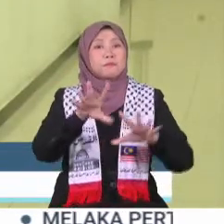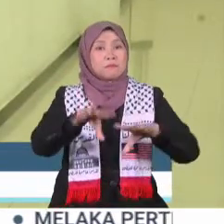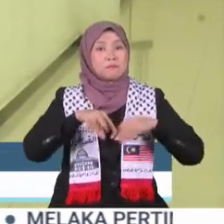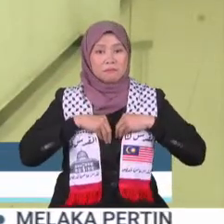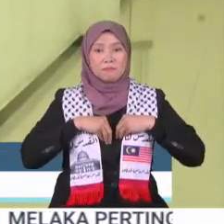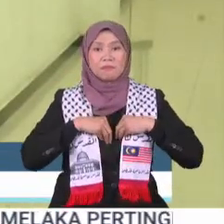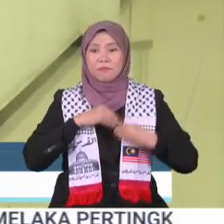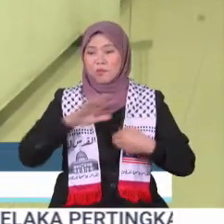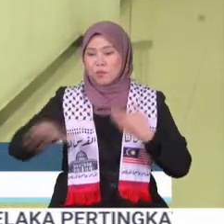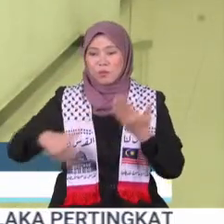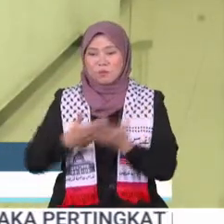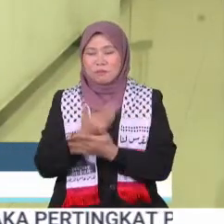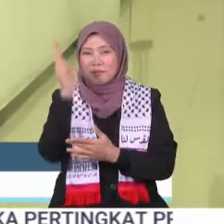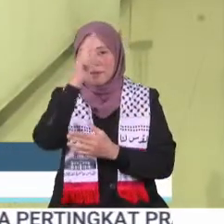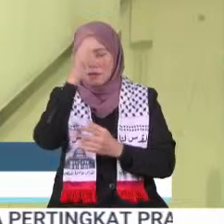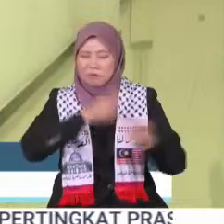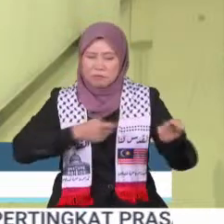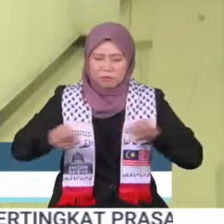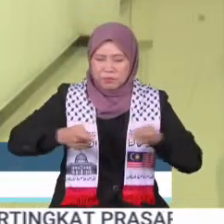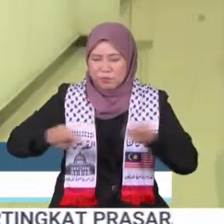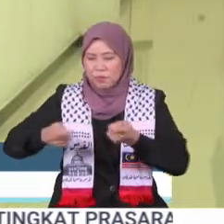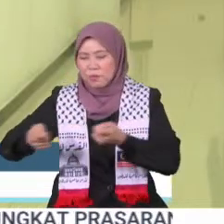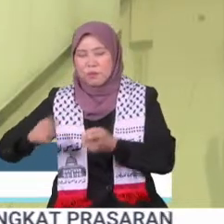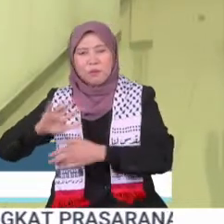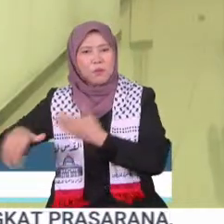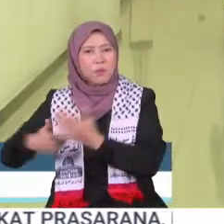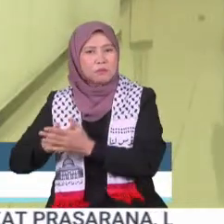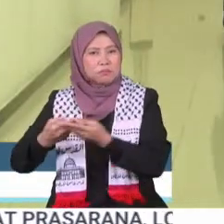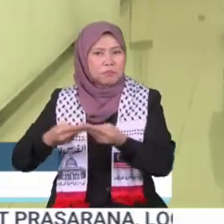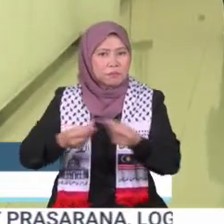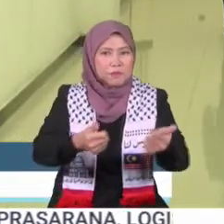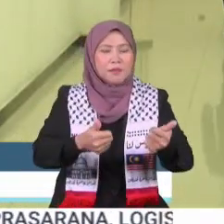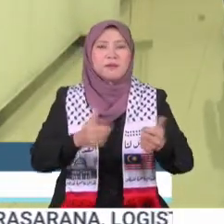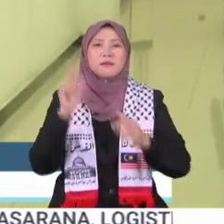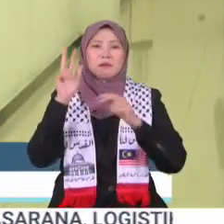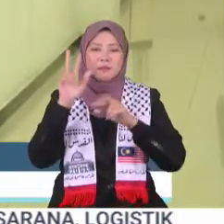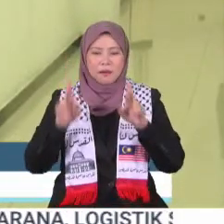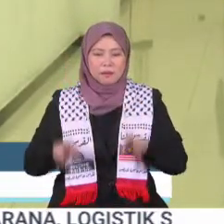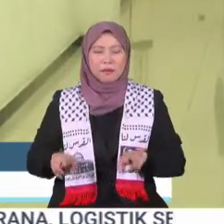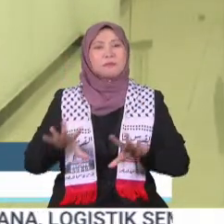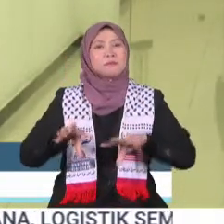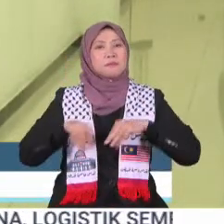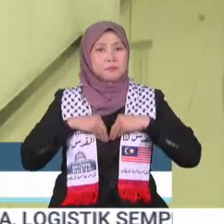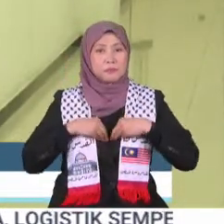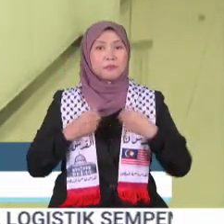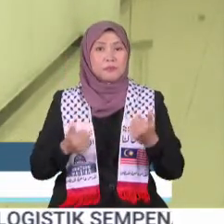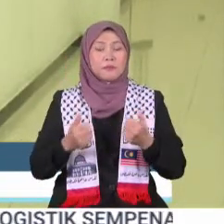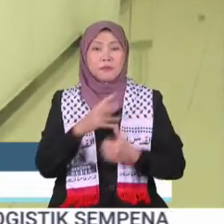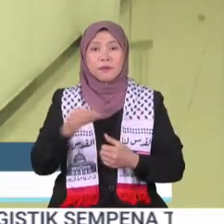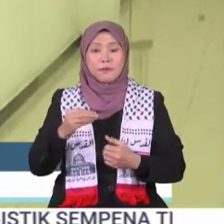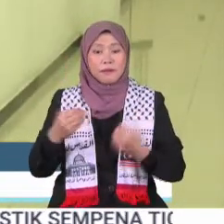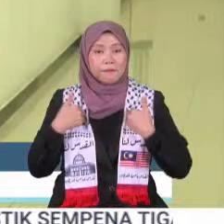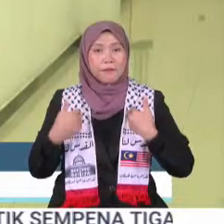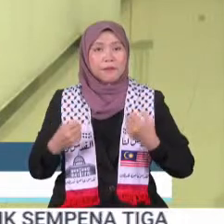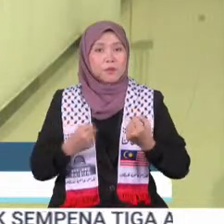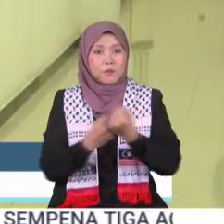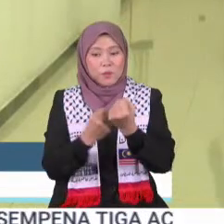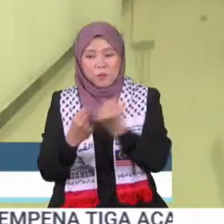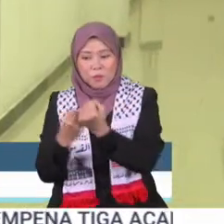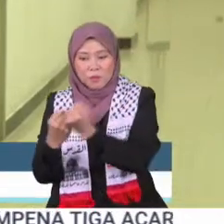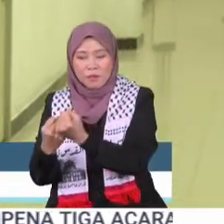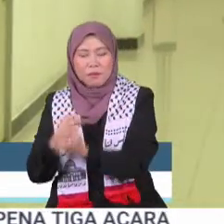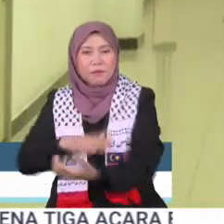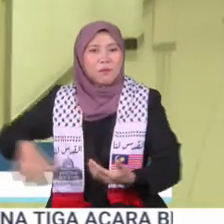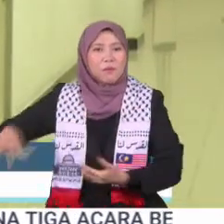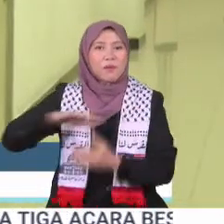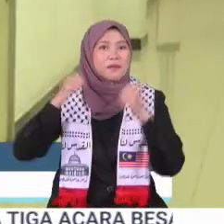oleh rakyat dan masyarakat, maka saya yakin kerajaan Malaysia akan berterusan dengan kekuatan, dengan sokongan daripada